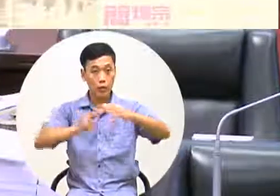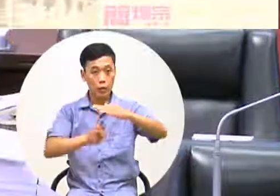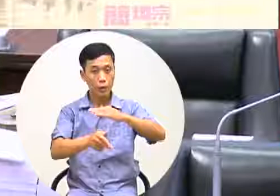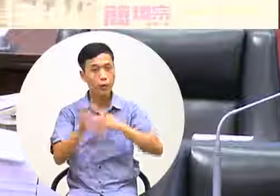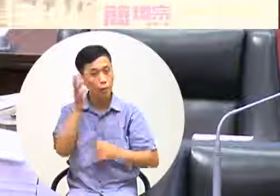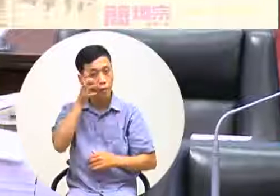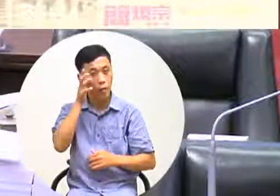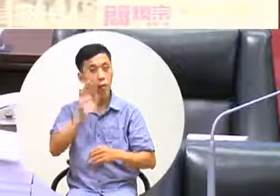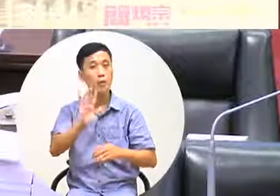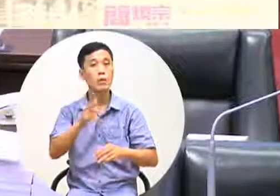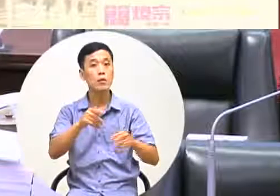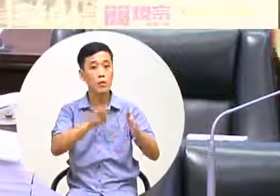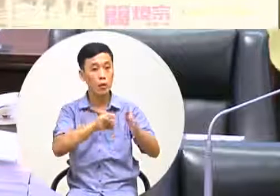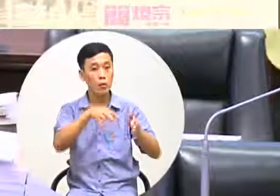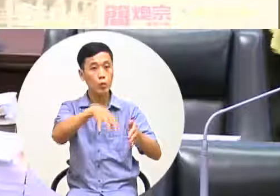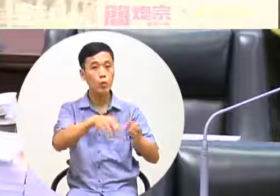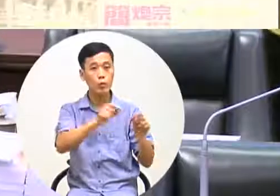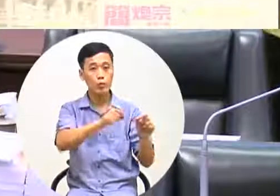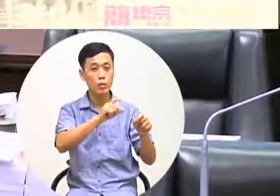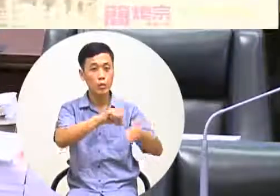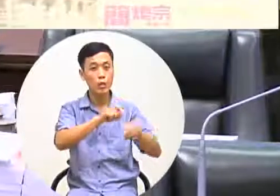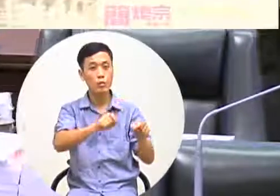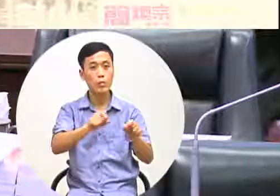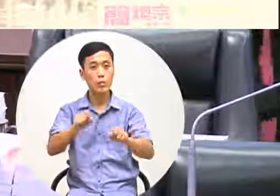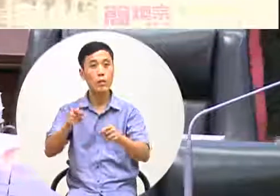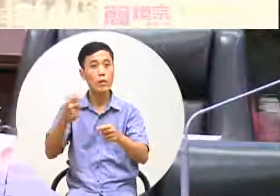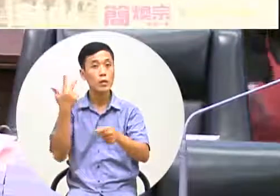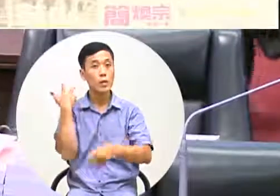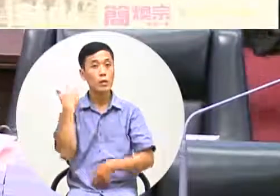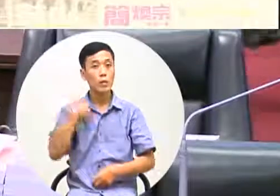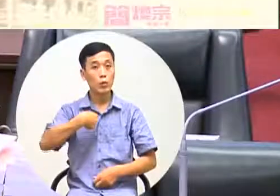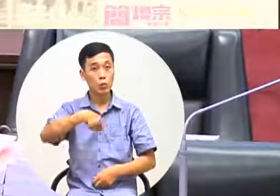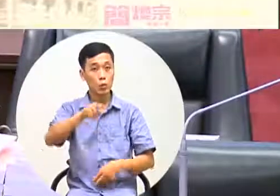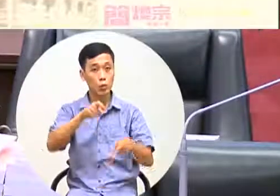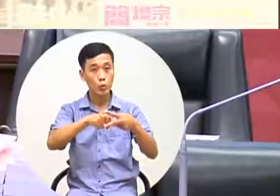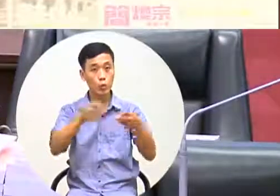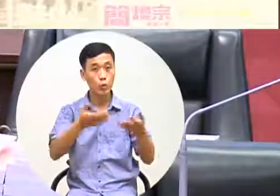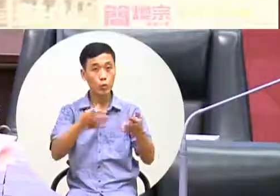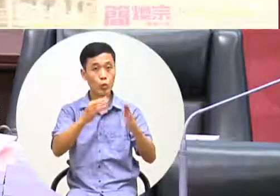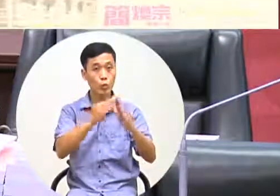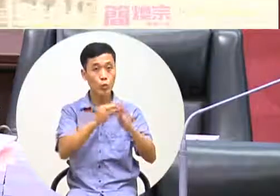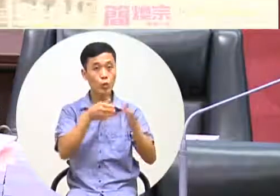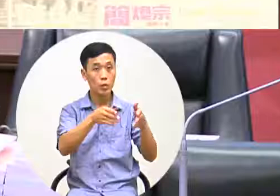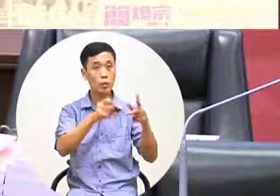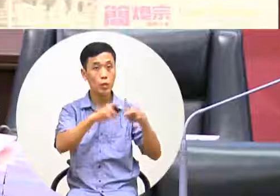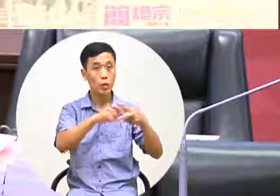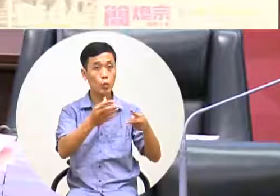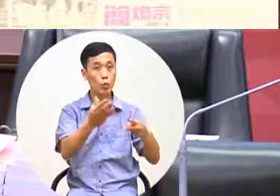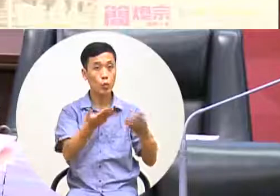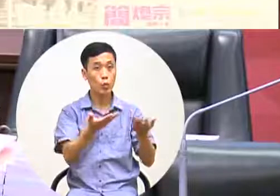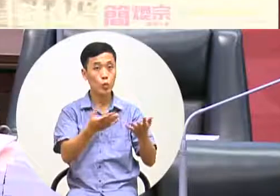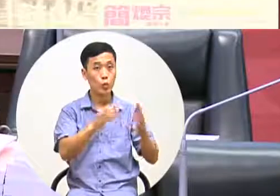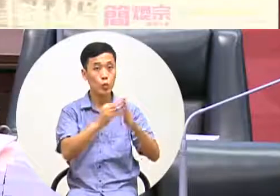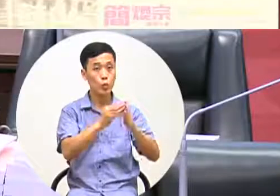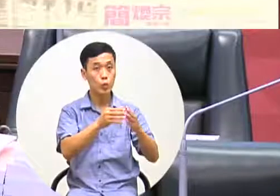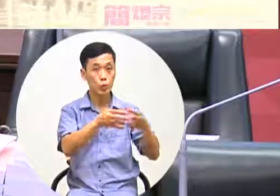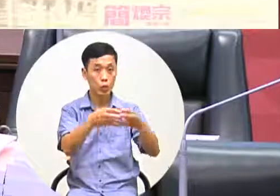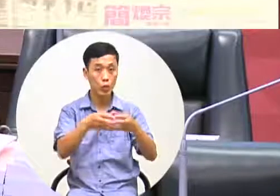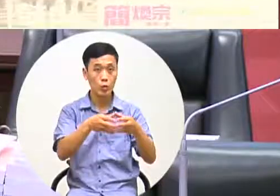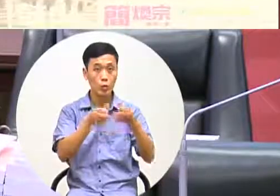括上个礼拜我也进去公务局跟公务局的团队一起面对铁工局，要求他们在整